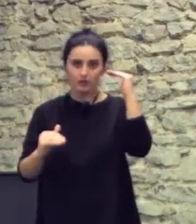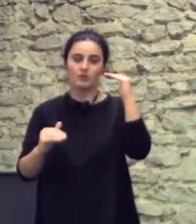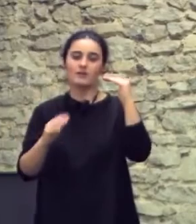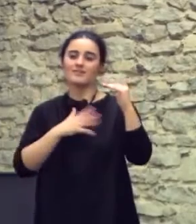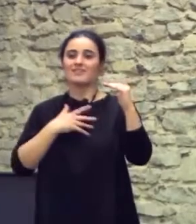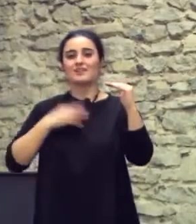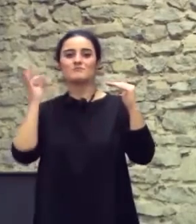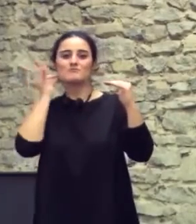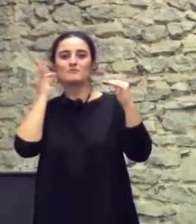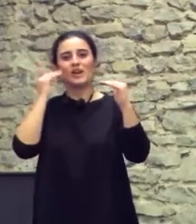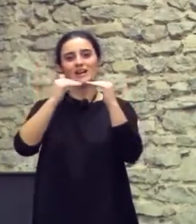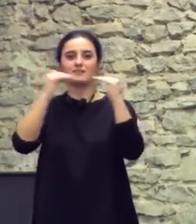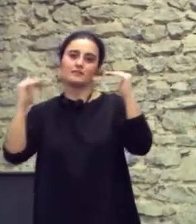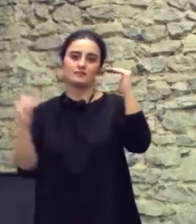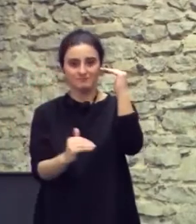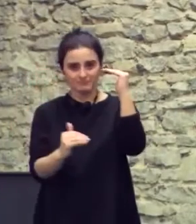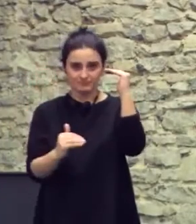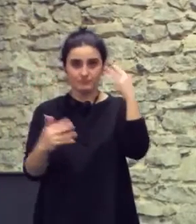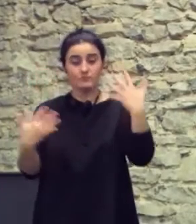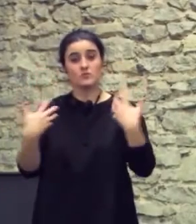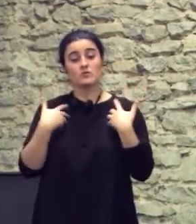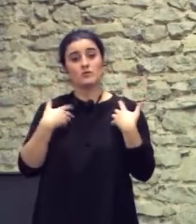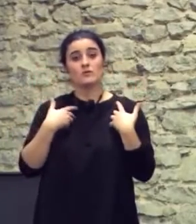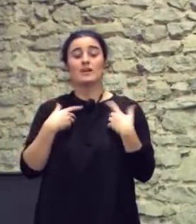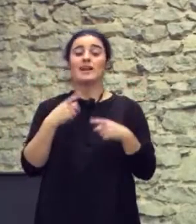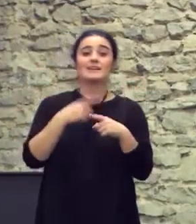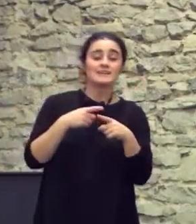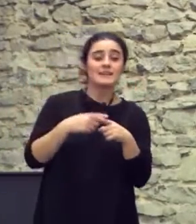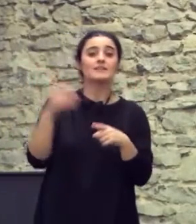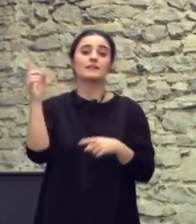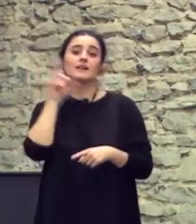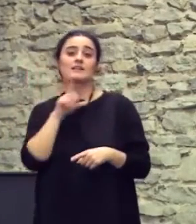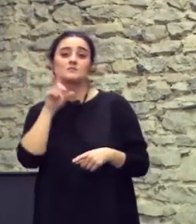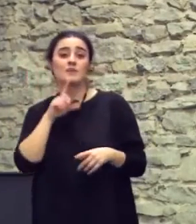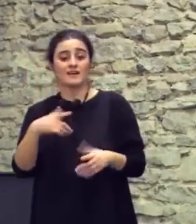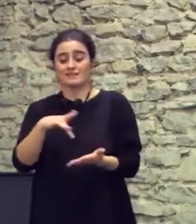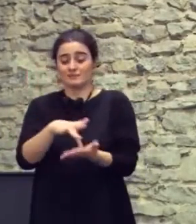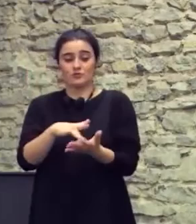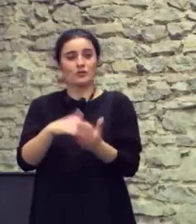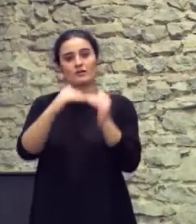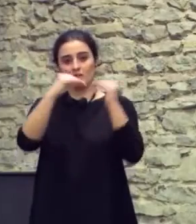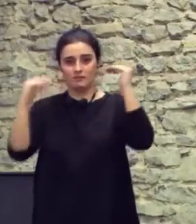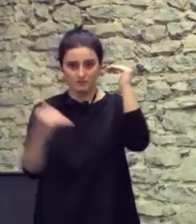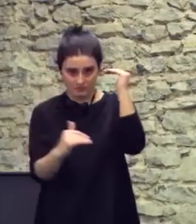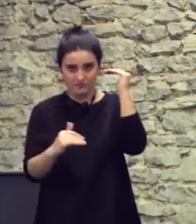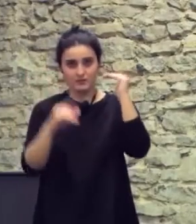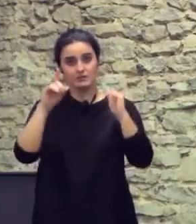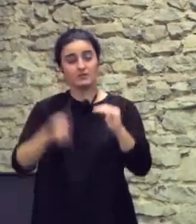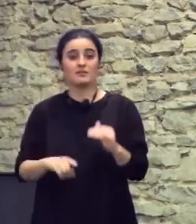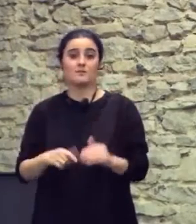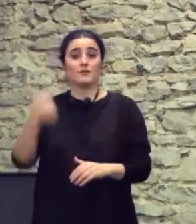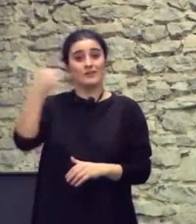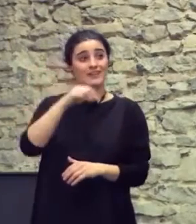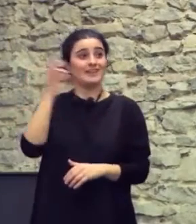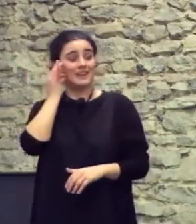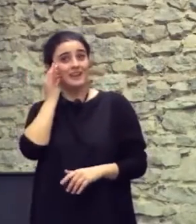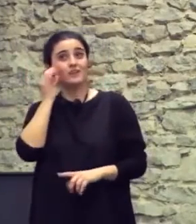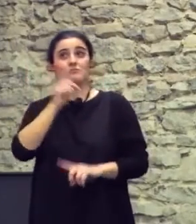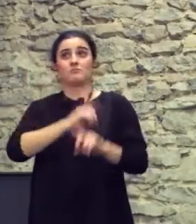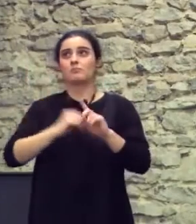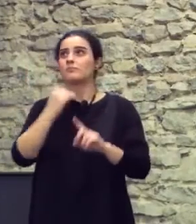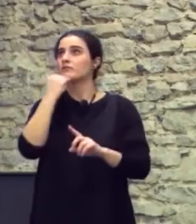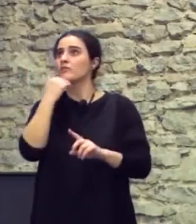botere desoreka hori jasango duzu, gehi edo lesbiana izateagatik botere desoreka hori jasango duzu, genero arauak edo genero identitateak edo